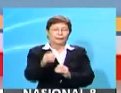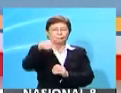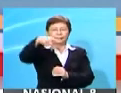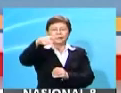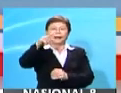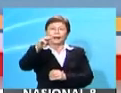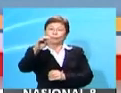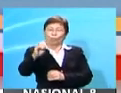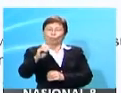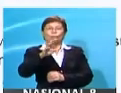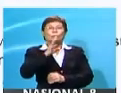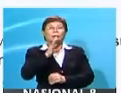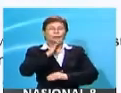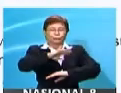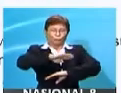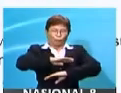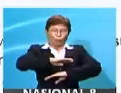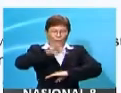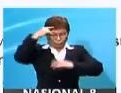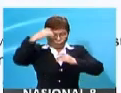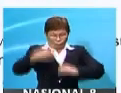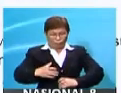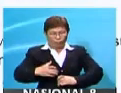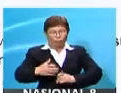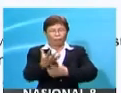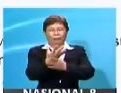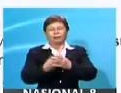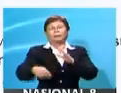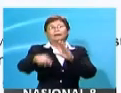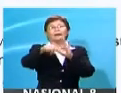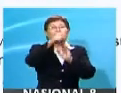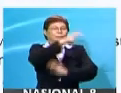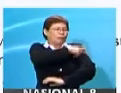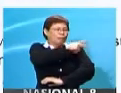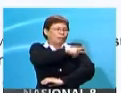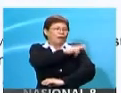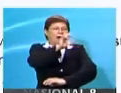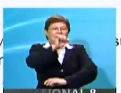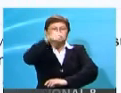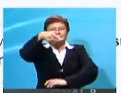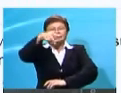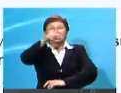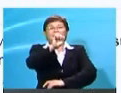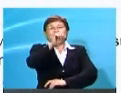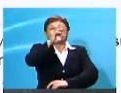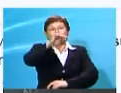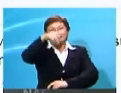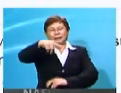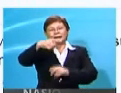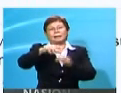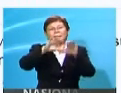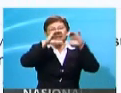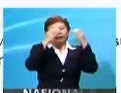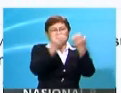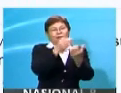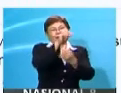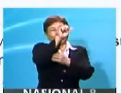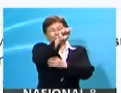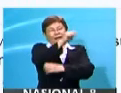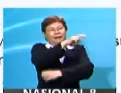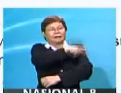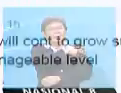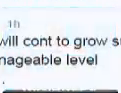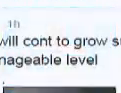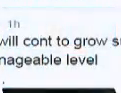menyatakan rasa puas hati dengan pengesahan penarafan credit standard and Pur SNP dalam pelbagai kategori a bagi penarafan